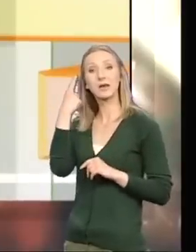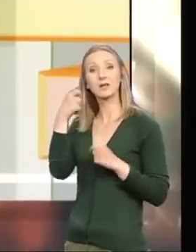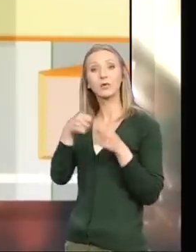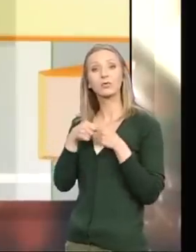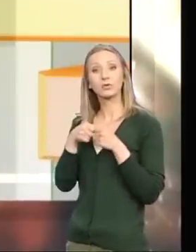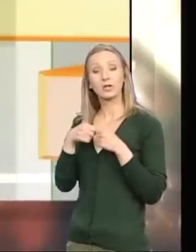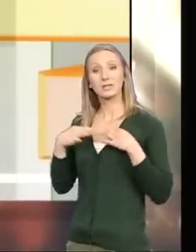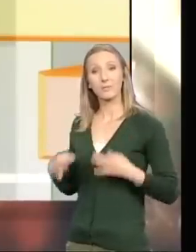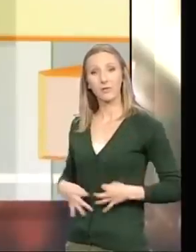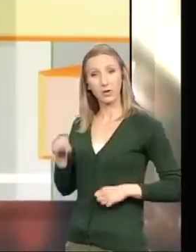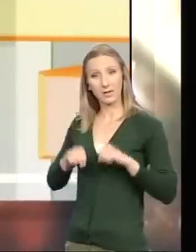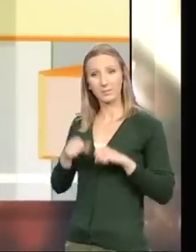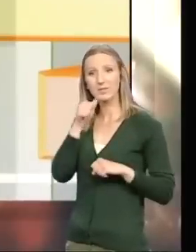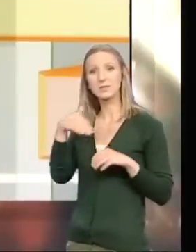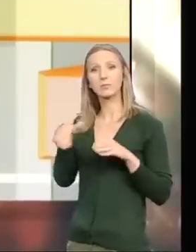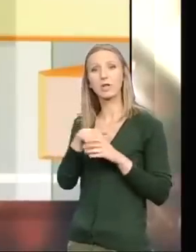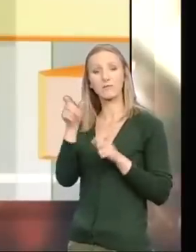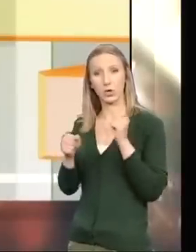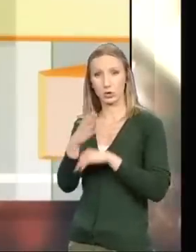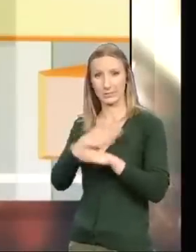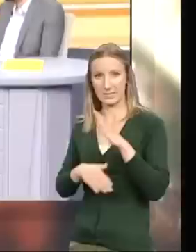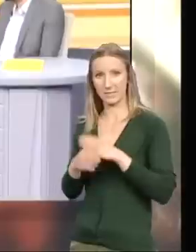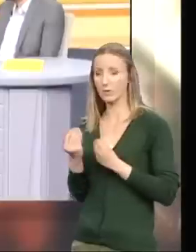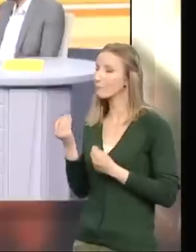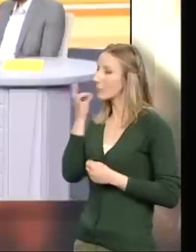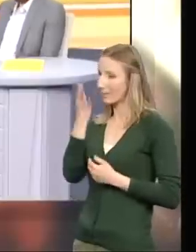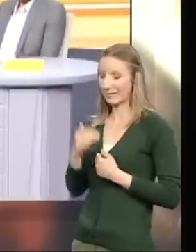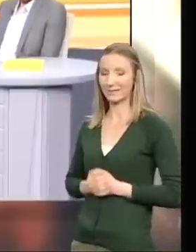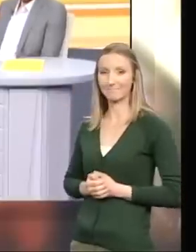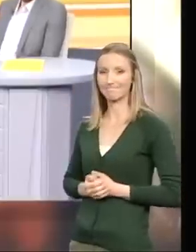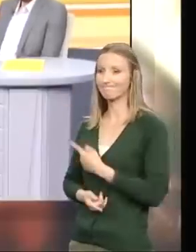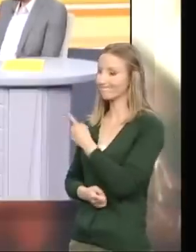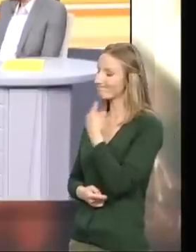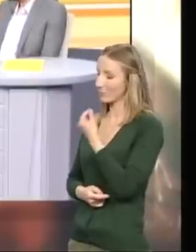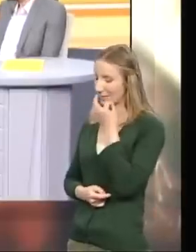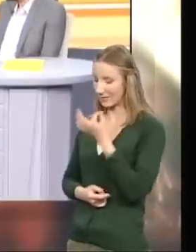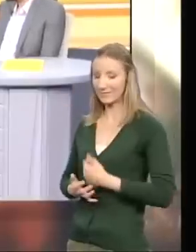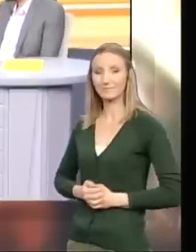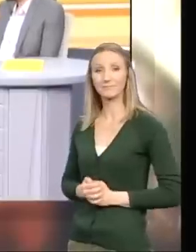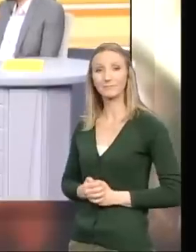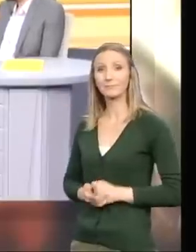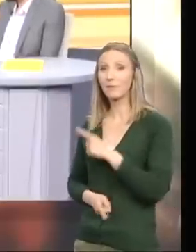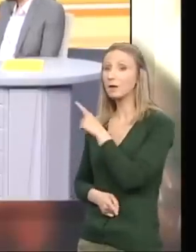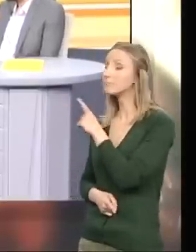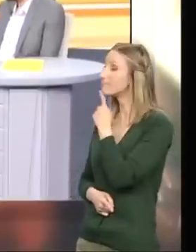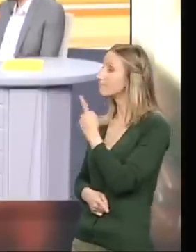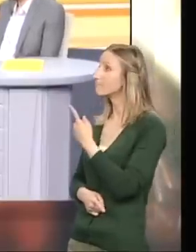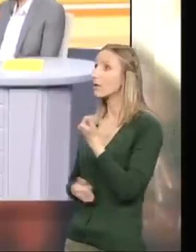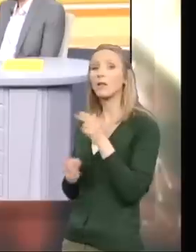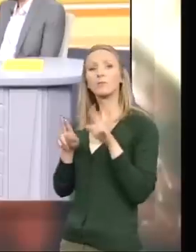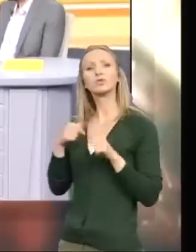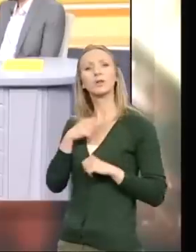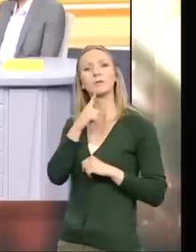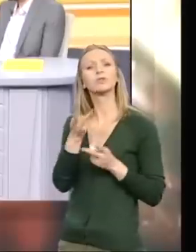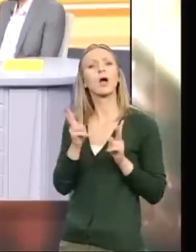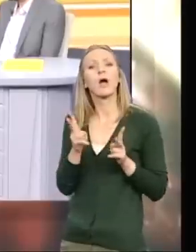profesornu rehabilitaciju i zapošljavanje osoba sa invaliditetom. Dobar dan. Dobar dan. Možete nam uopšteno reći kako je došlo do